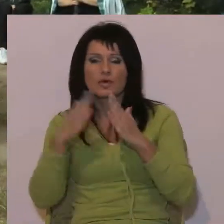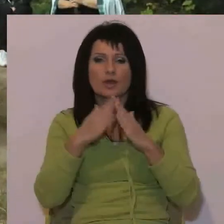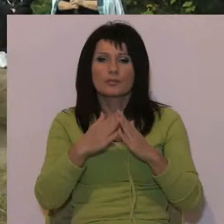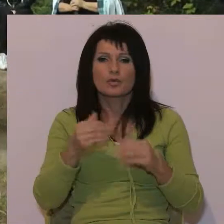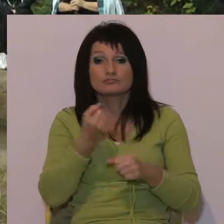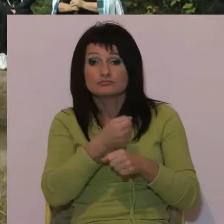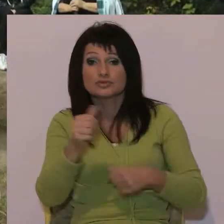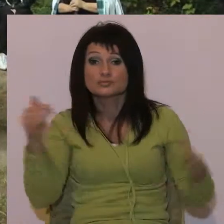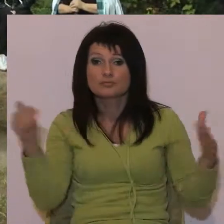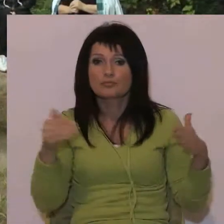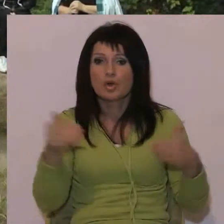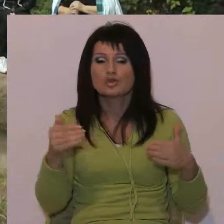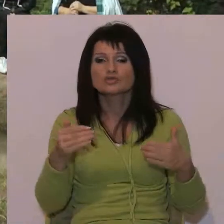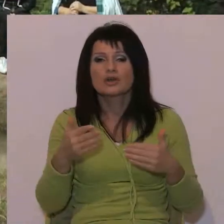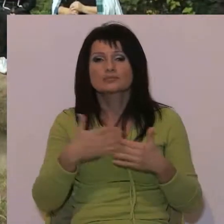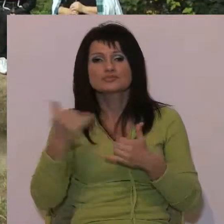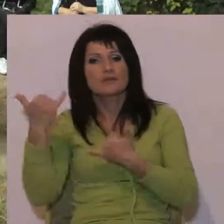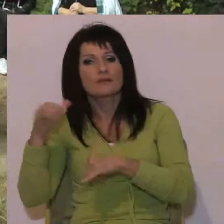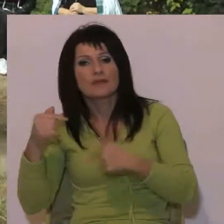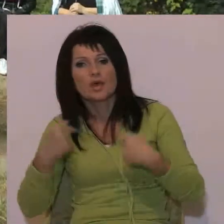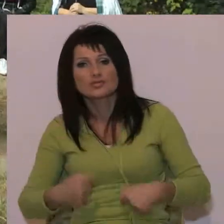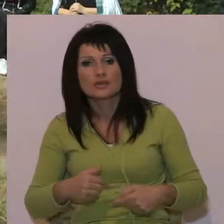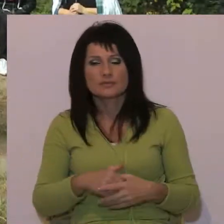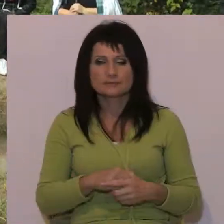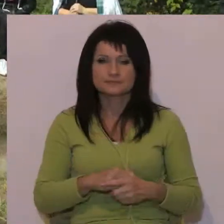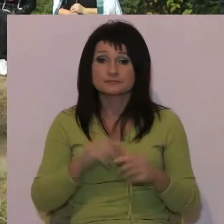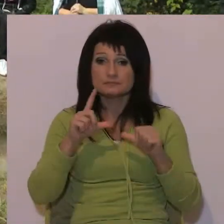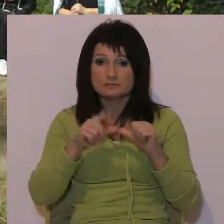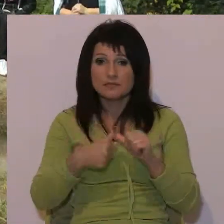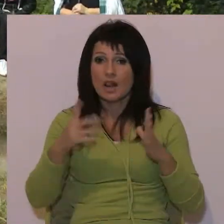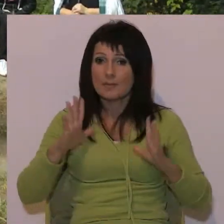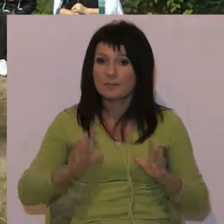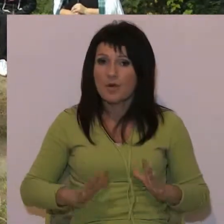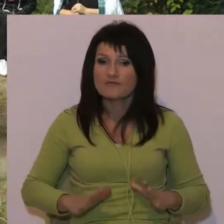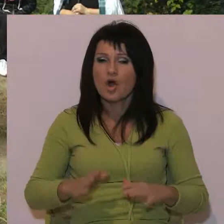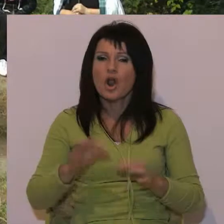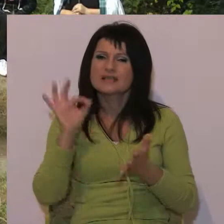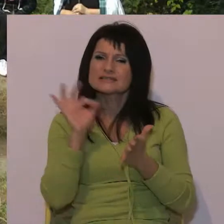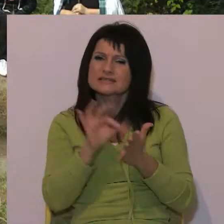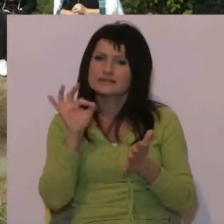być może przy innej osobie, ale